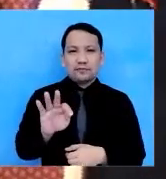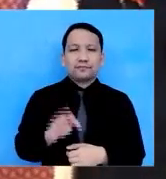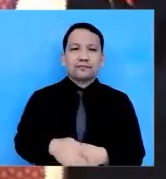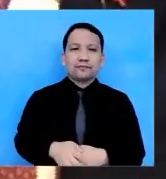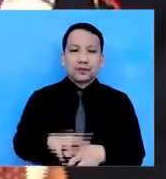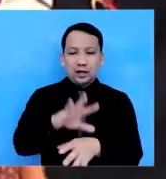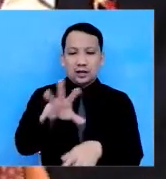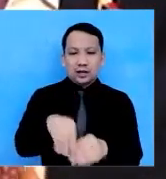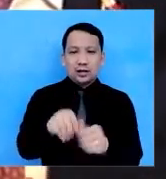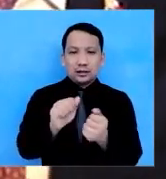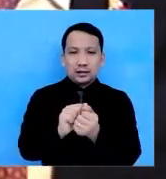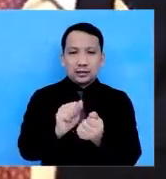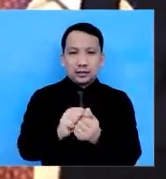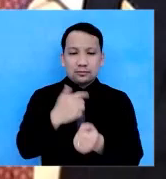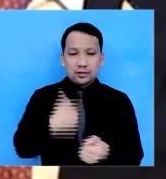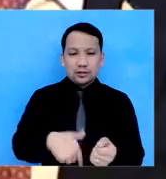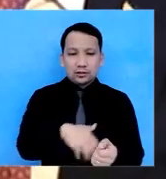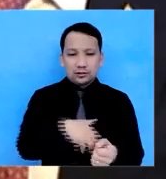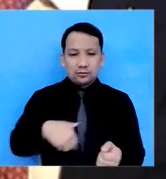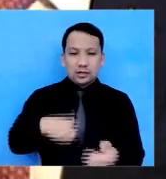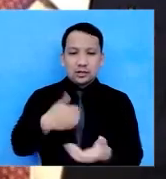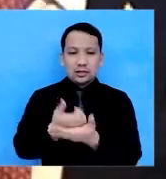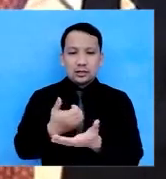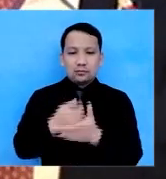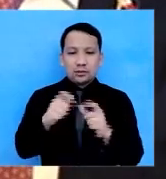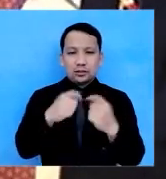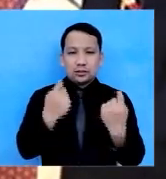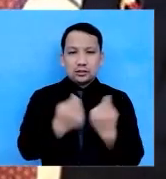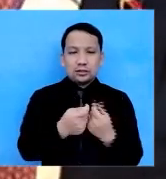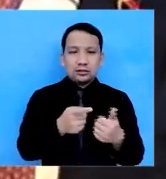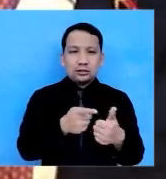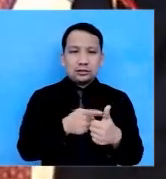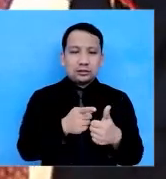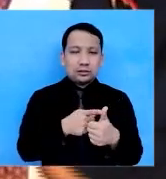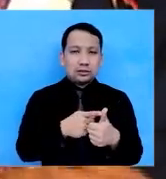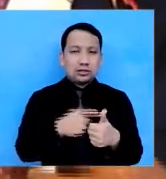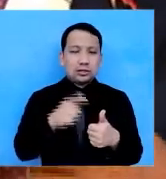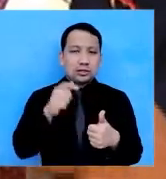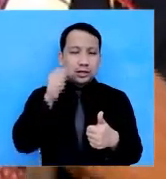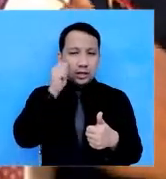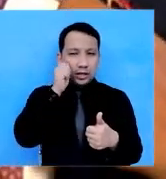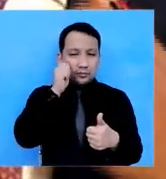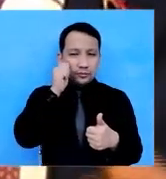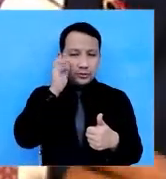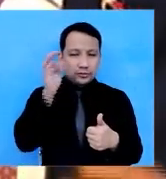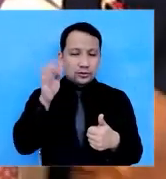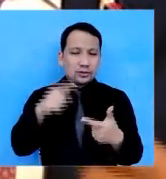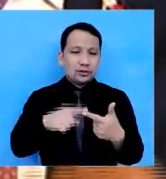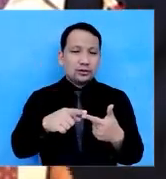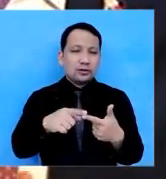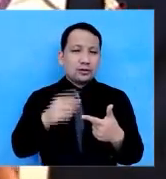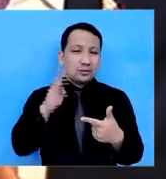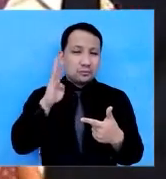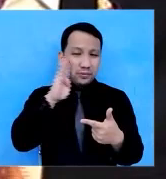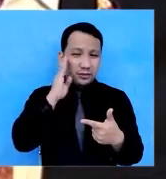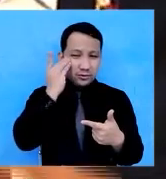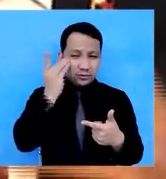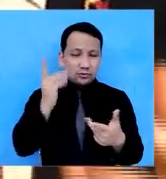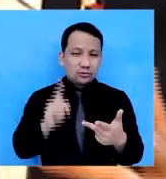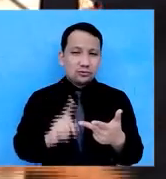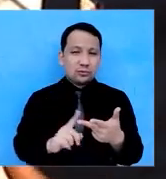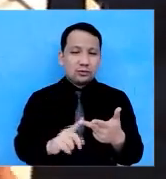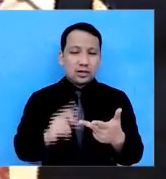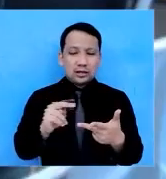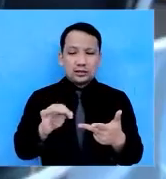PBBM sa Switzerland ang kanyang economic team, kabilang sina Trade Secretary Alfredo Pascual, Finance Secretary Benjamin Jokno at NEDA Chief